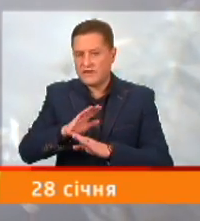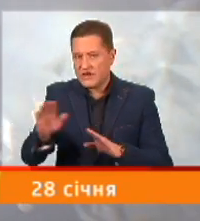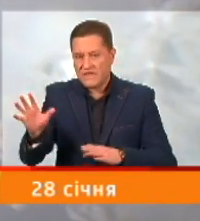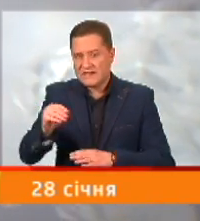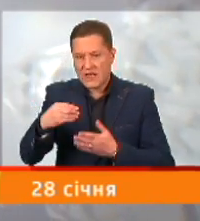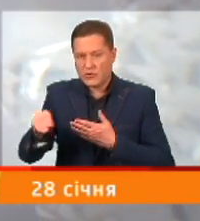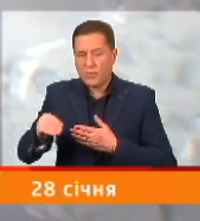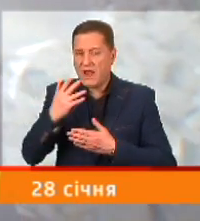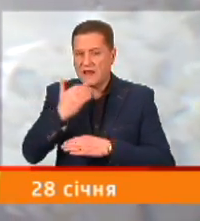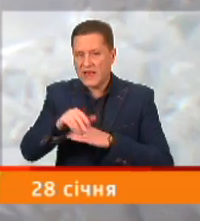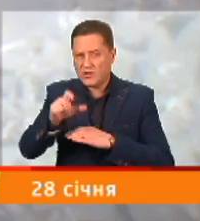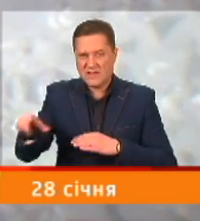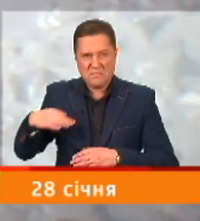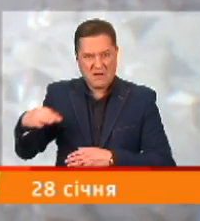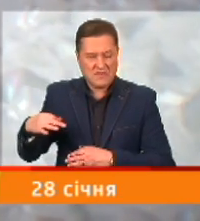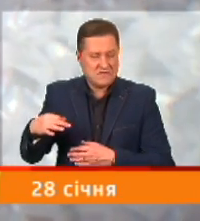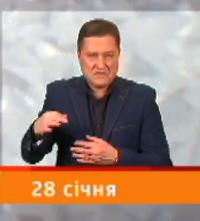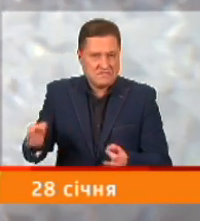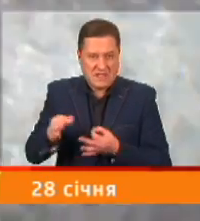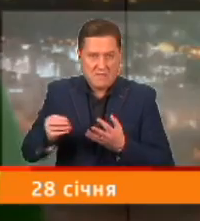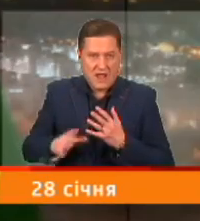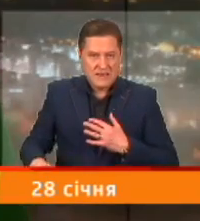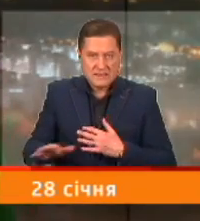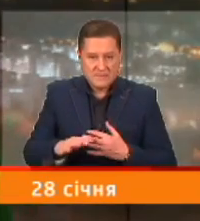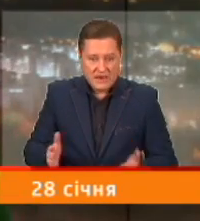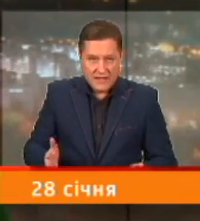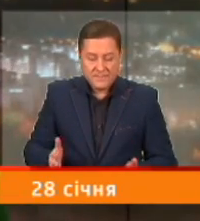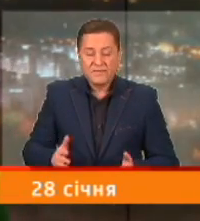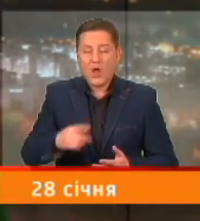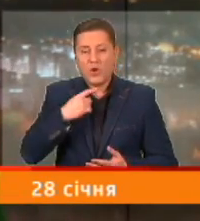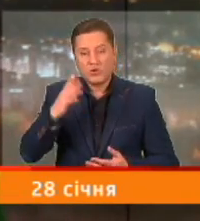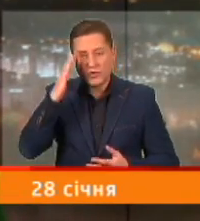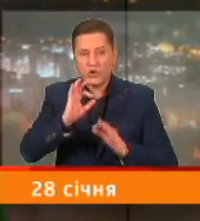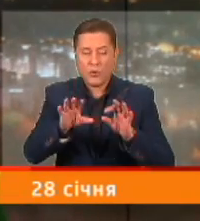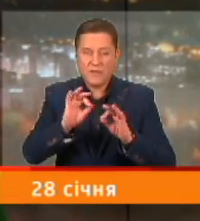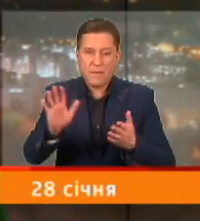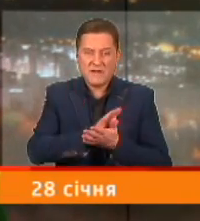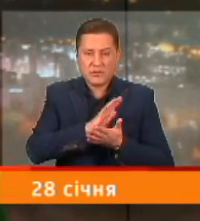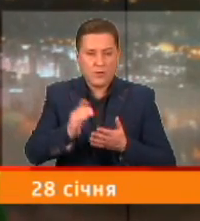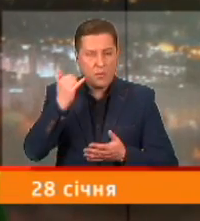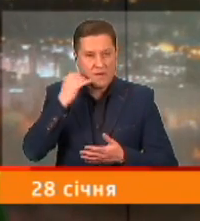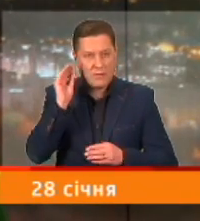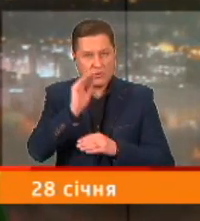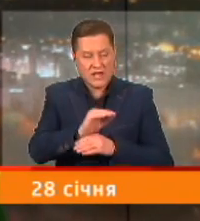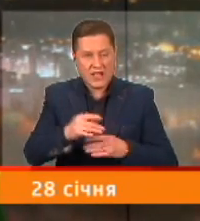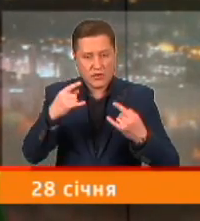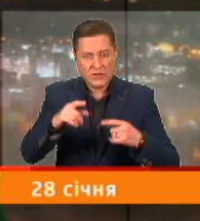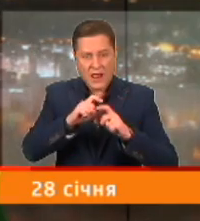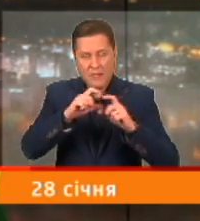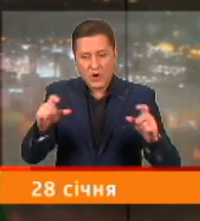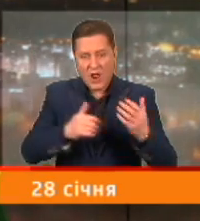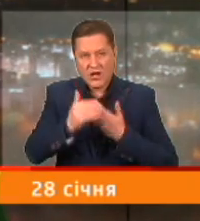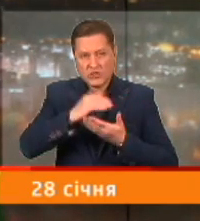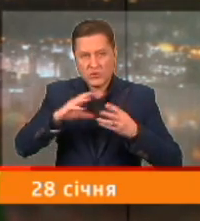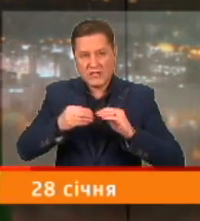скуплять іноземці. Байдуже, нема що продавати. Голосуйте, коментуйте в безкоштовному мобільному додатку «Телепортал».